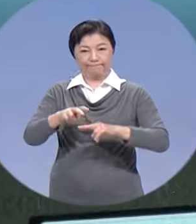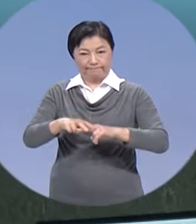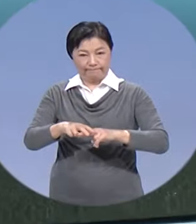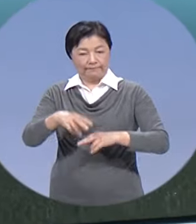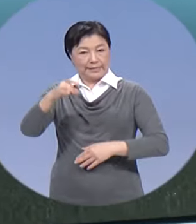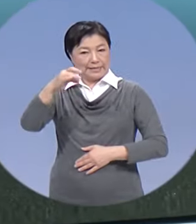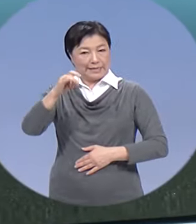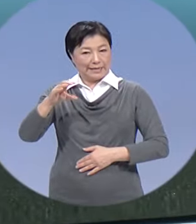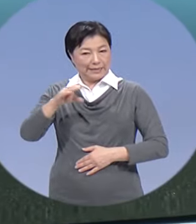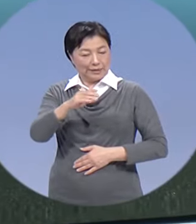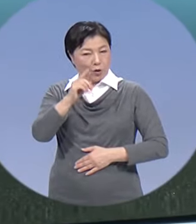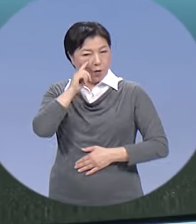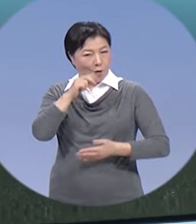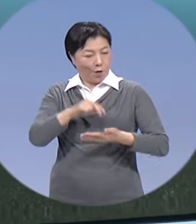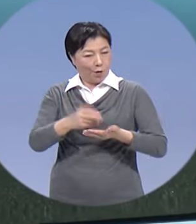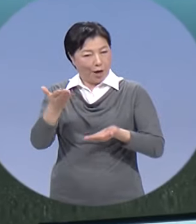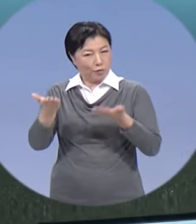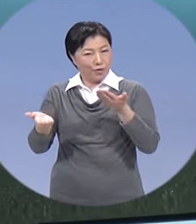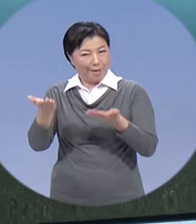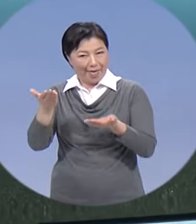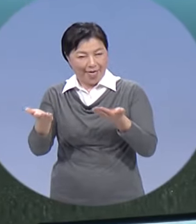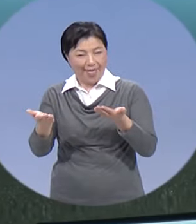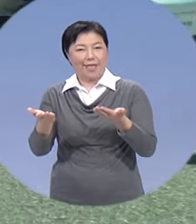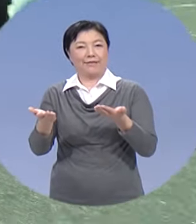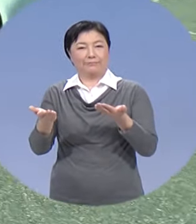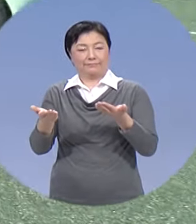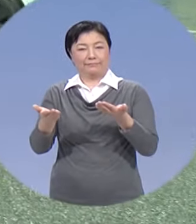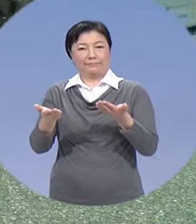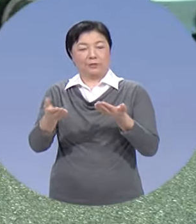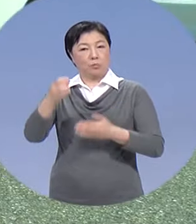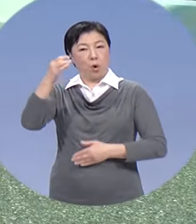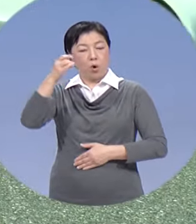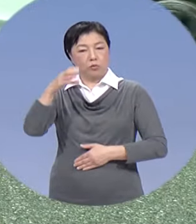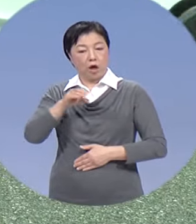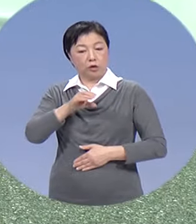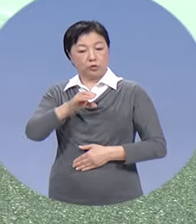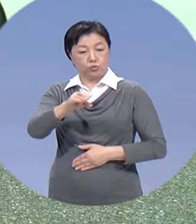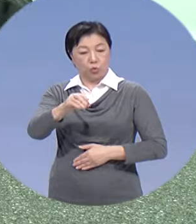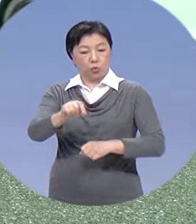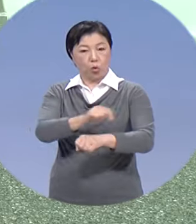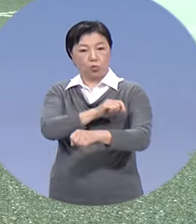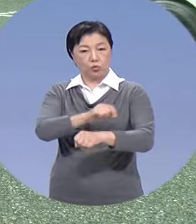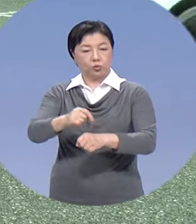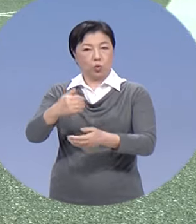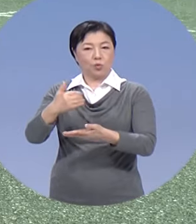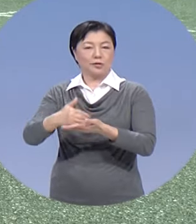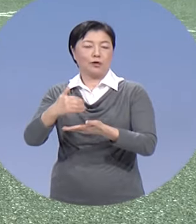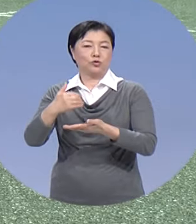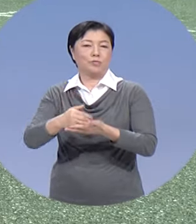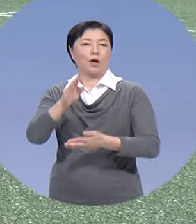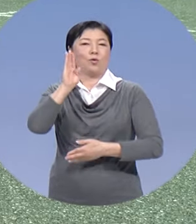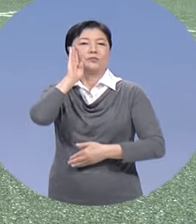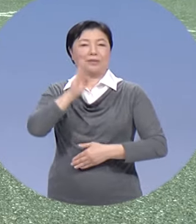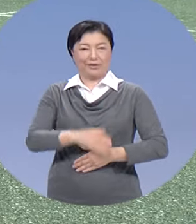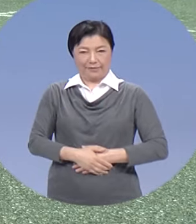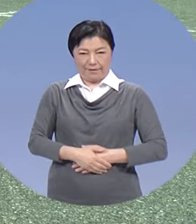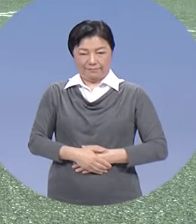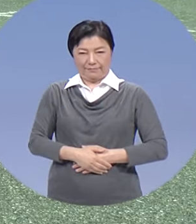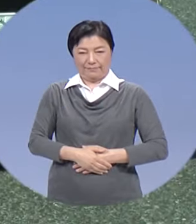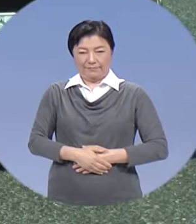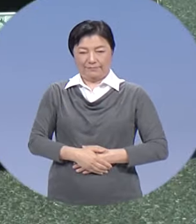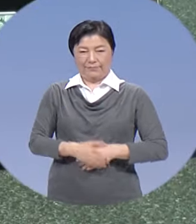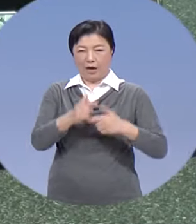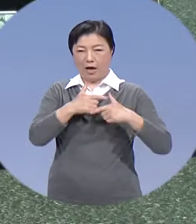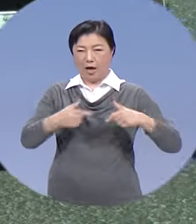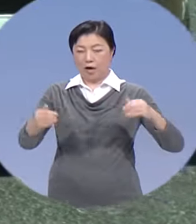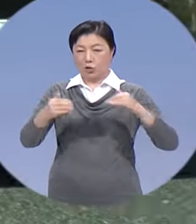動車の試乗や乗り比べ、また各電気自動車の特徴の説明を受けました。当日は